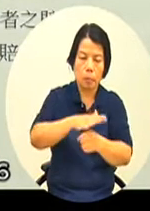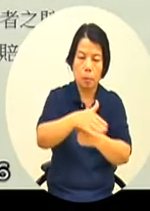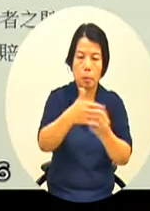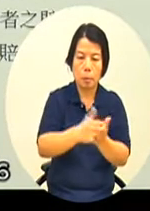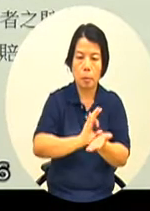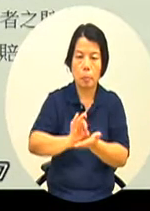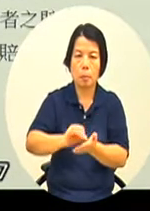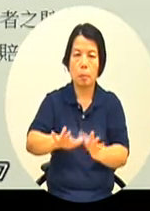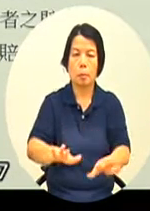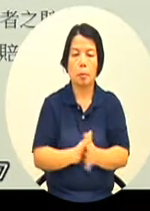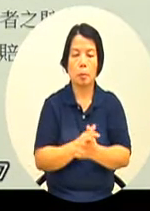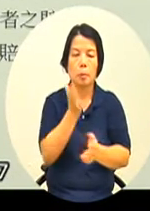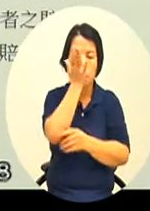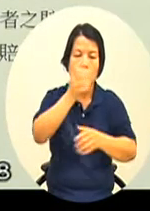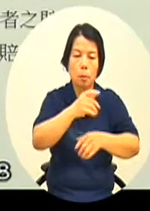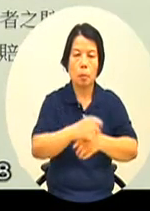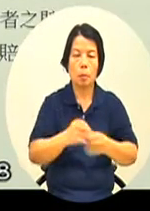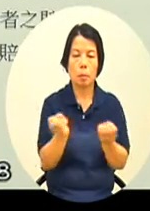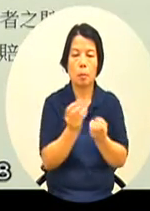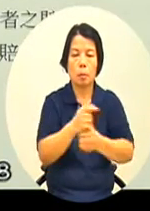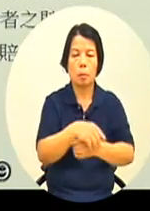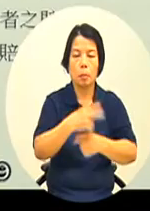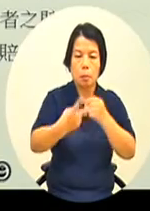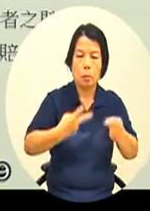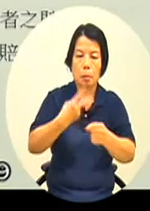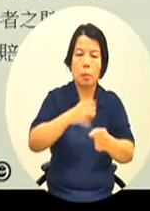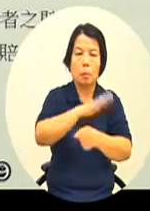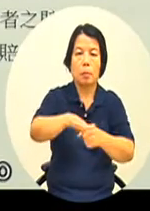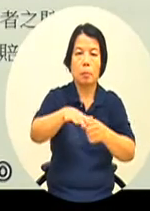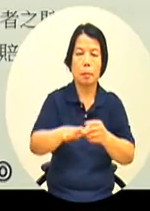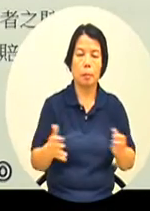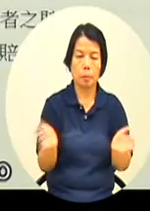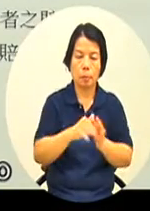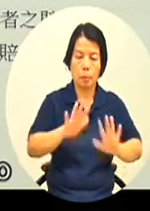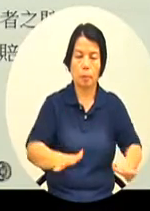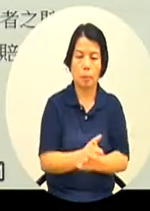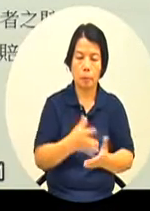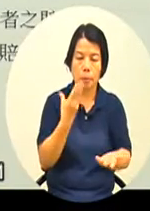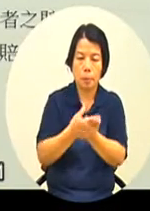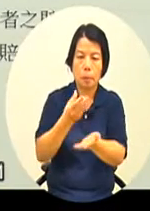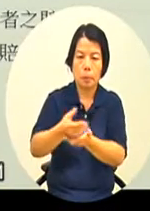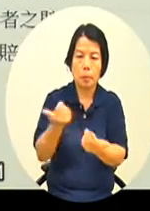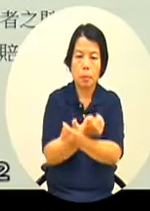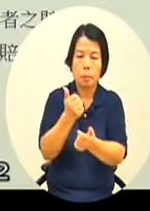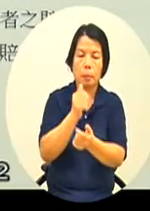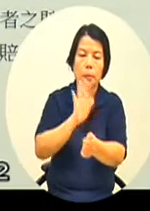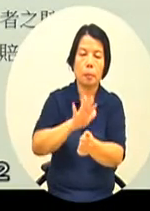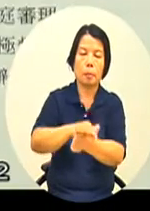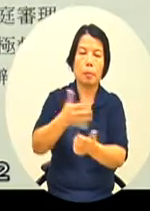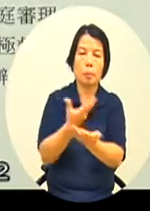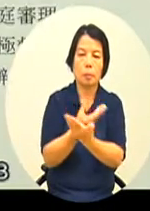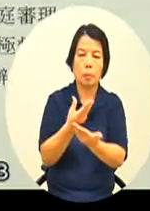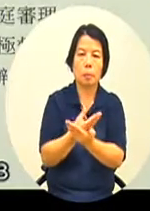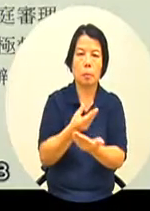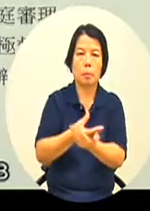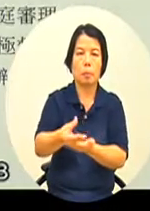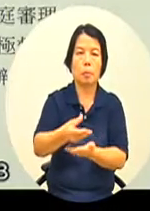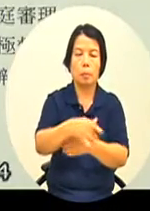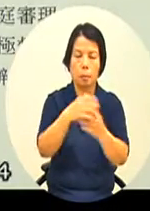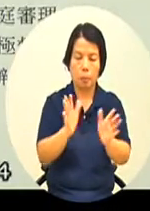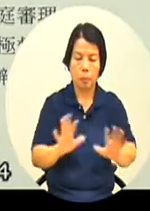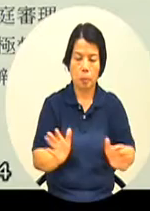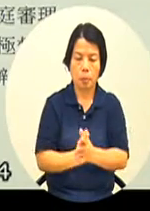度。石化气爆已经逾2周年，目前代位球场之法律救济部分，截